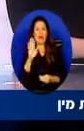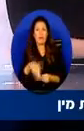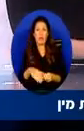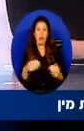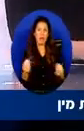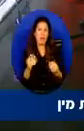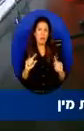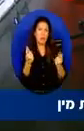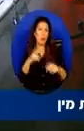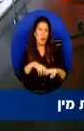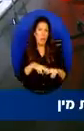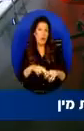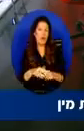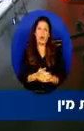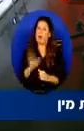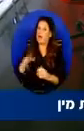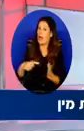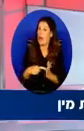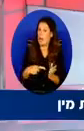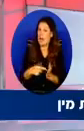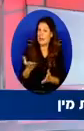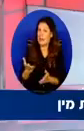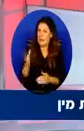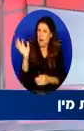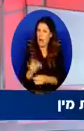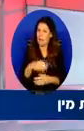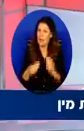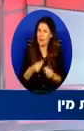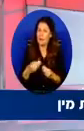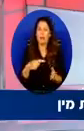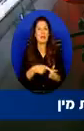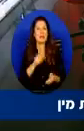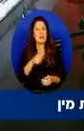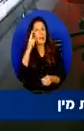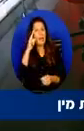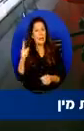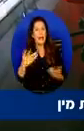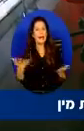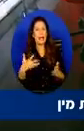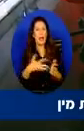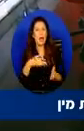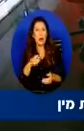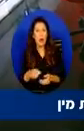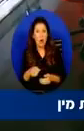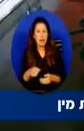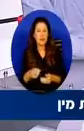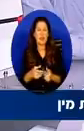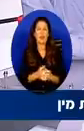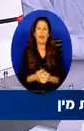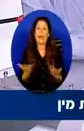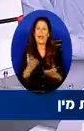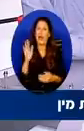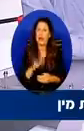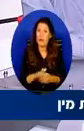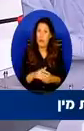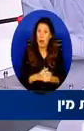כך. ומה שגם הוביל אליה, גם מה שהוביל אל הפגיעה המינית. חד משמעית. ולכן צריך לדעת איך לחקור את זה, ואיך לטבוע בעניין הזה, וגם איך לשבת